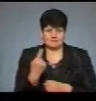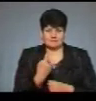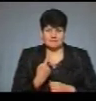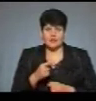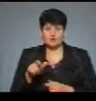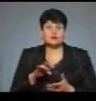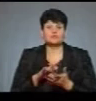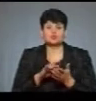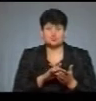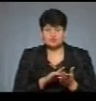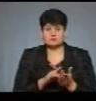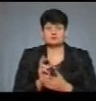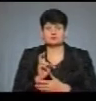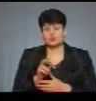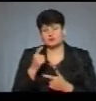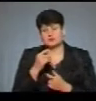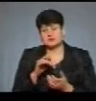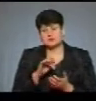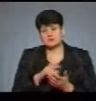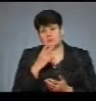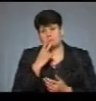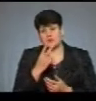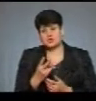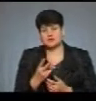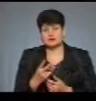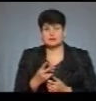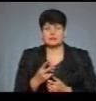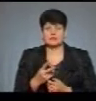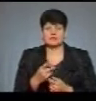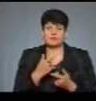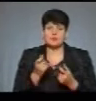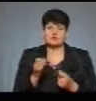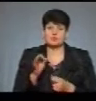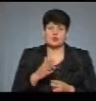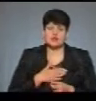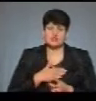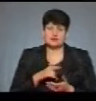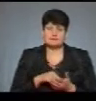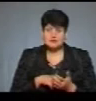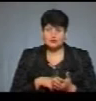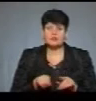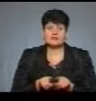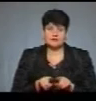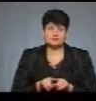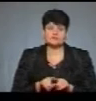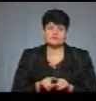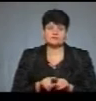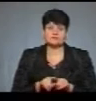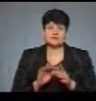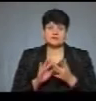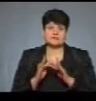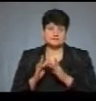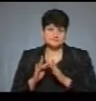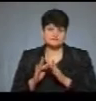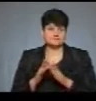так подорожують, заходячи в туристичний інформаційний центр, бачили інформацію про нас, про наше місто. Також соціальні мережі